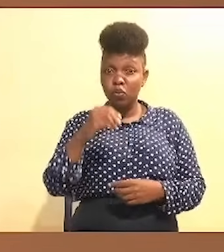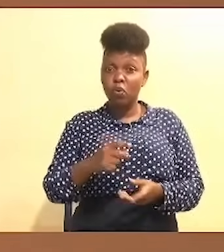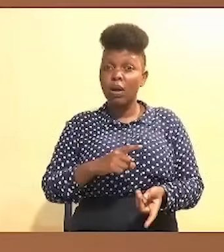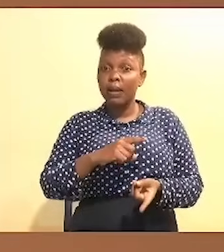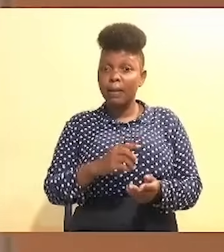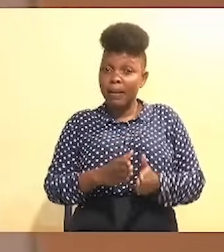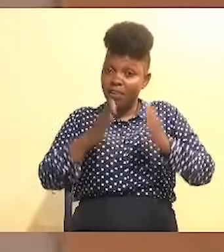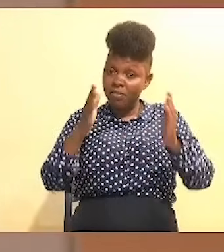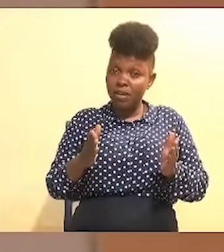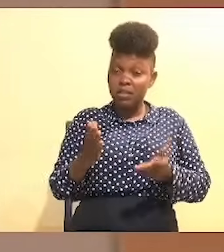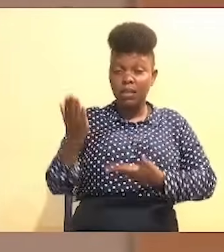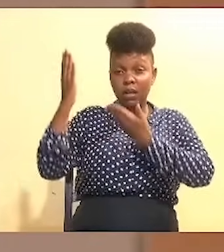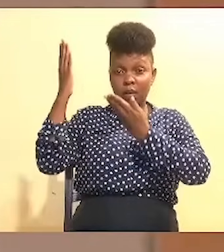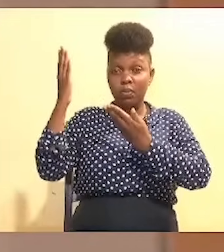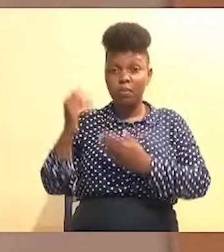Niangalie.